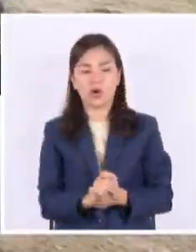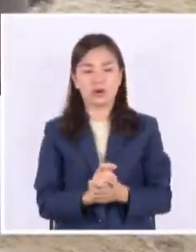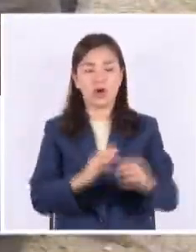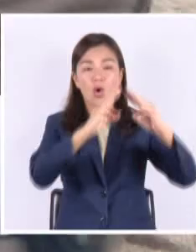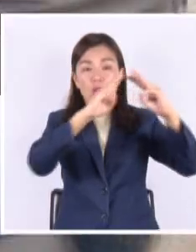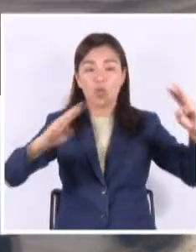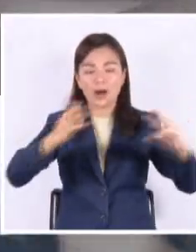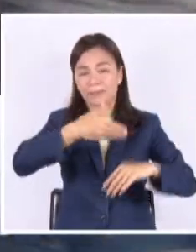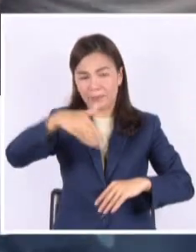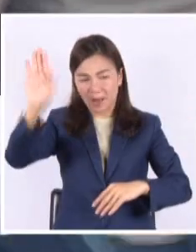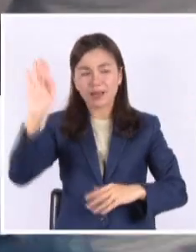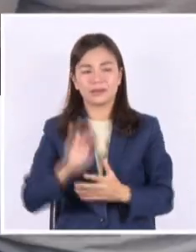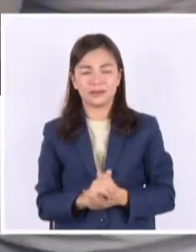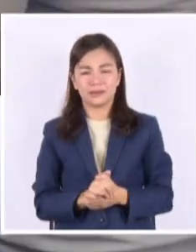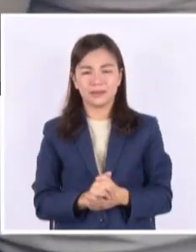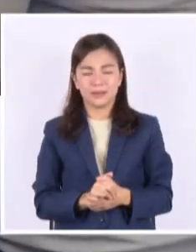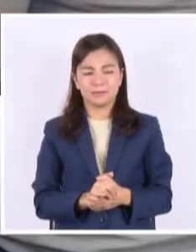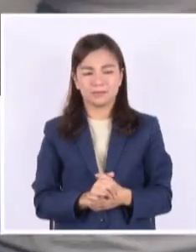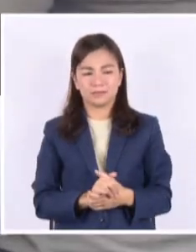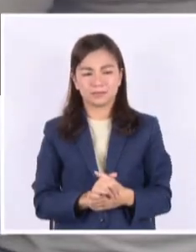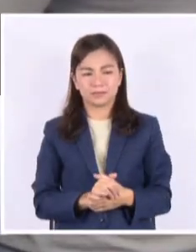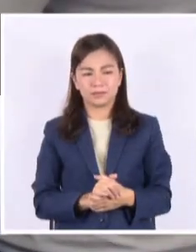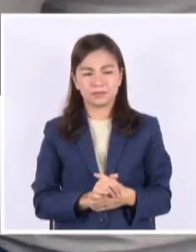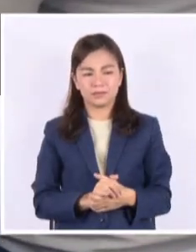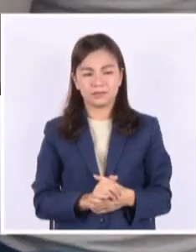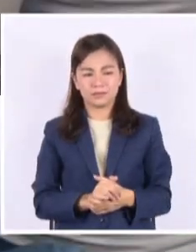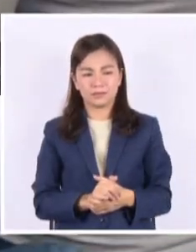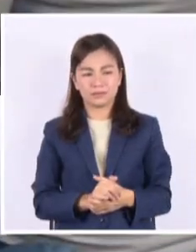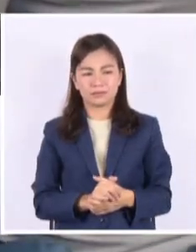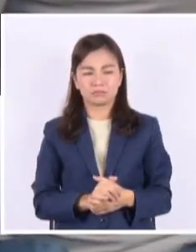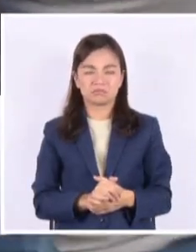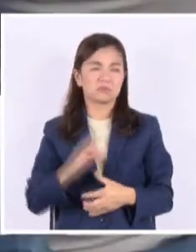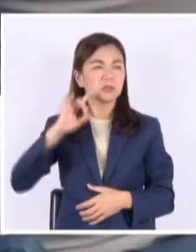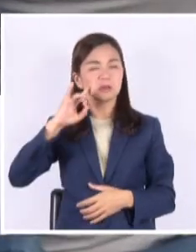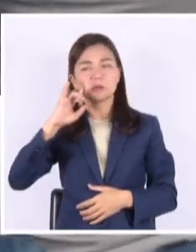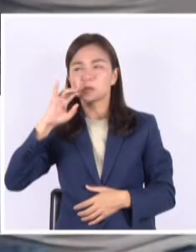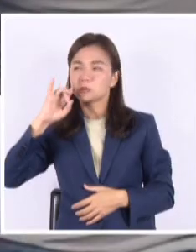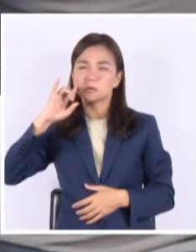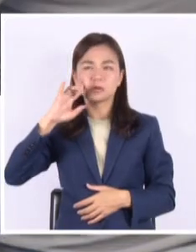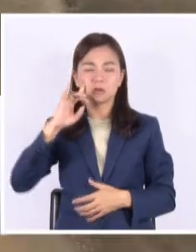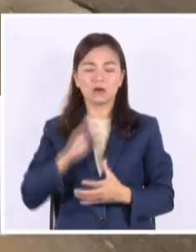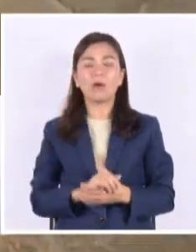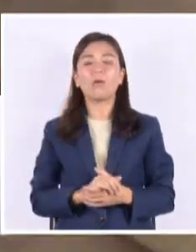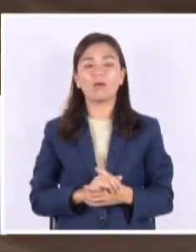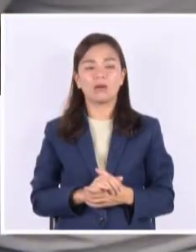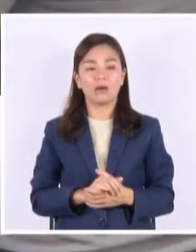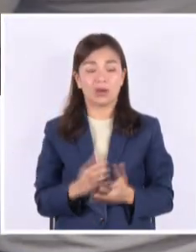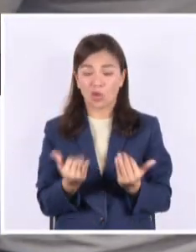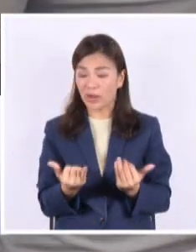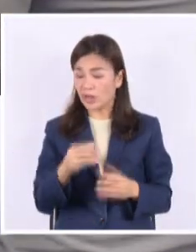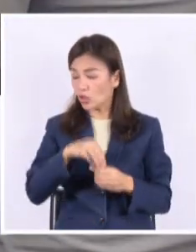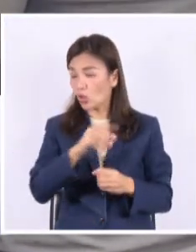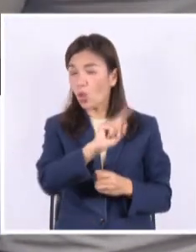หนก็ไปออกจากวัดไปก่อนนะครับทีนี้เนี่ยเขาก็ไม่ยอมฮะเขาบอกว่าเนี่ยโอ้โหจะให้ออกตอนนี้เนี่ยจะไปอยู่